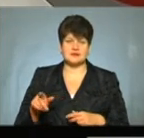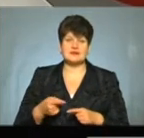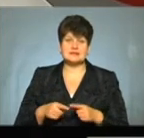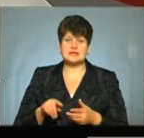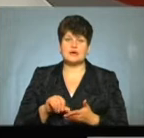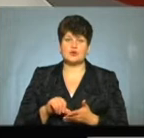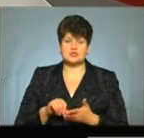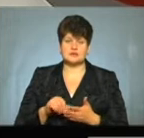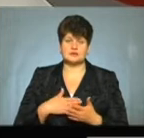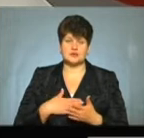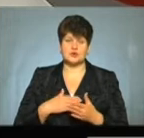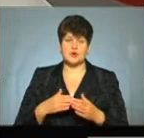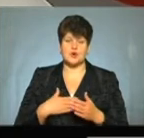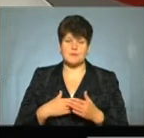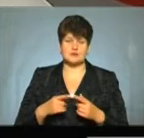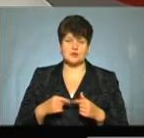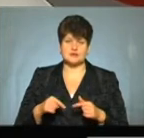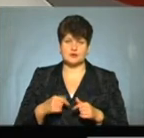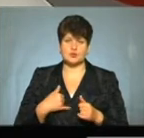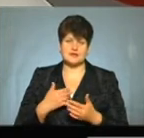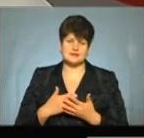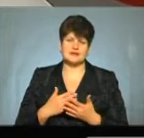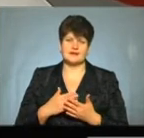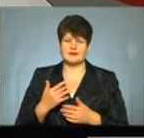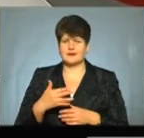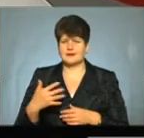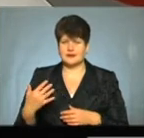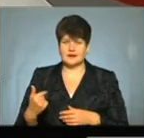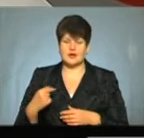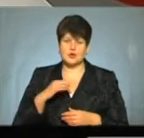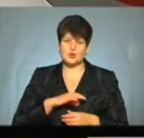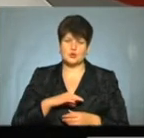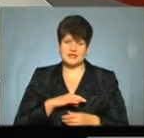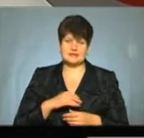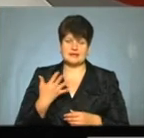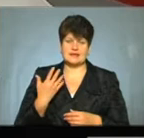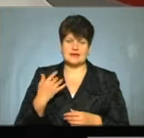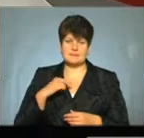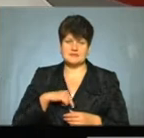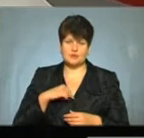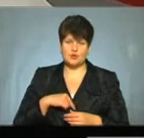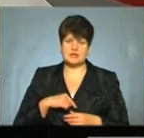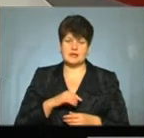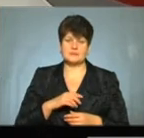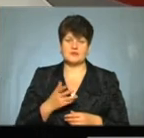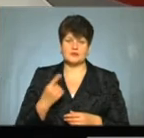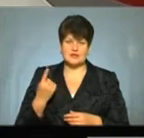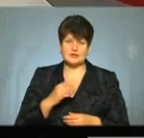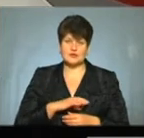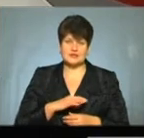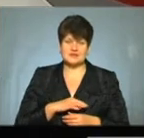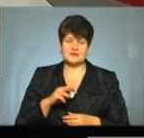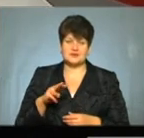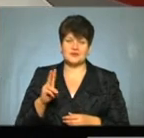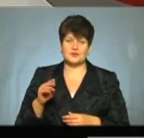нашої громадської організації. У нас є декілька юристів, декілька психологів і є психотерапевт. Один із юристів – це Марина